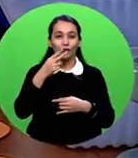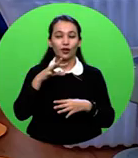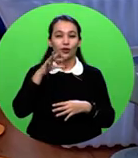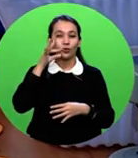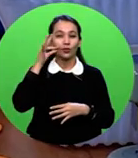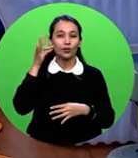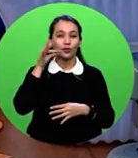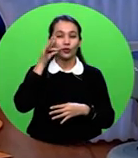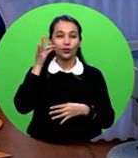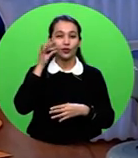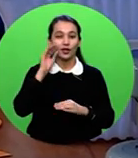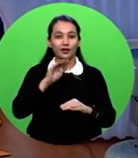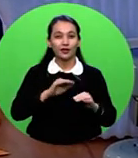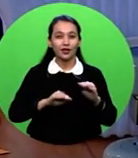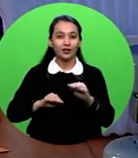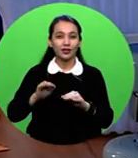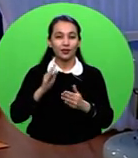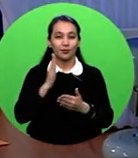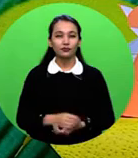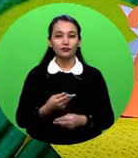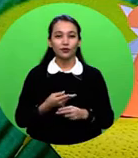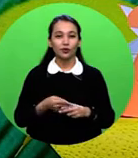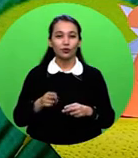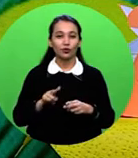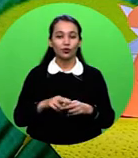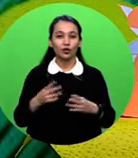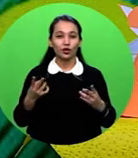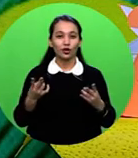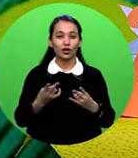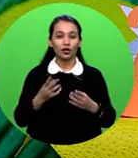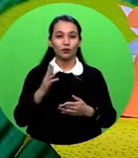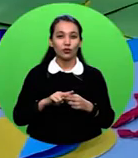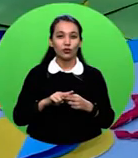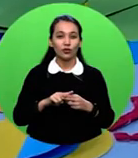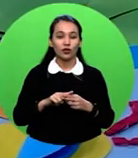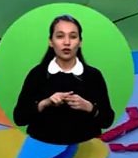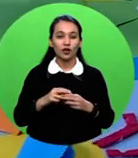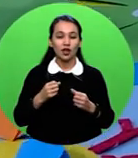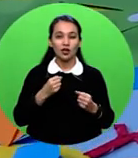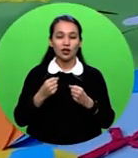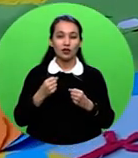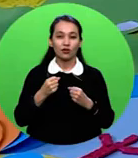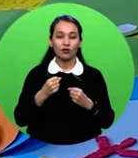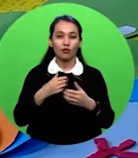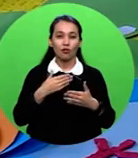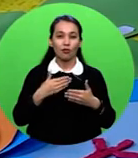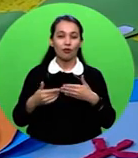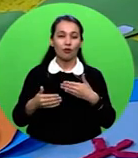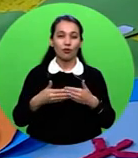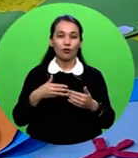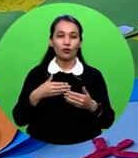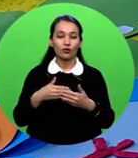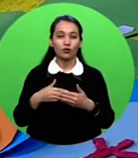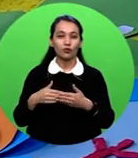turgan tulkingizni hozir yasaymiz. Buning uchun bizga kerak bo'ladi karton qog'oz.